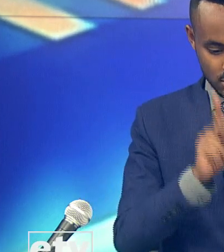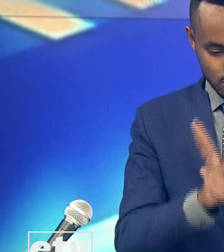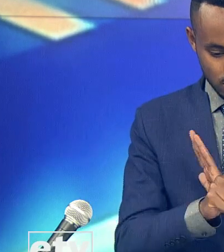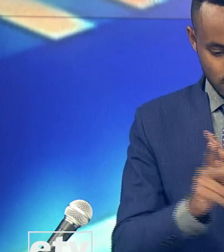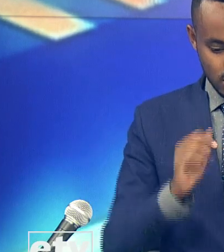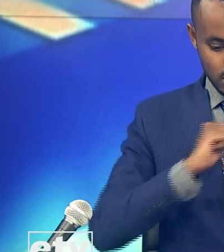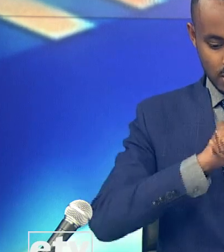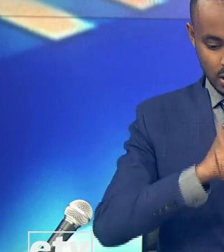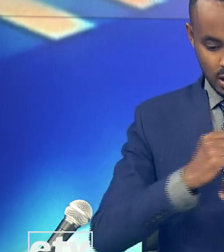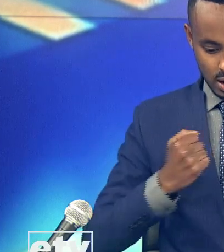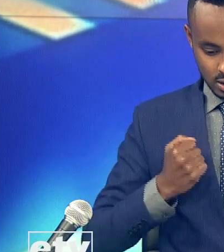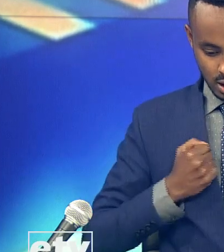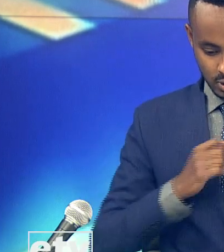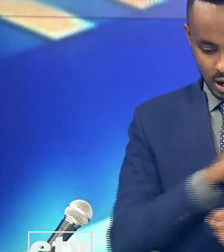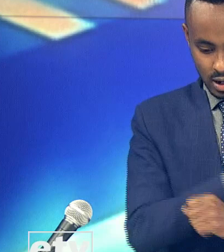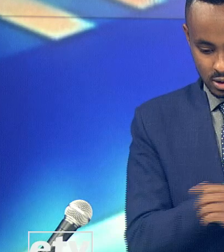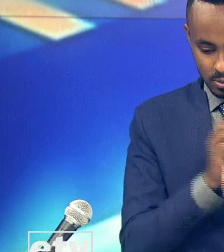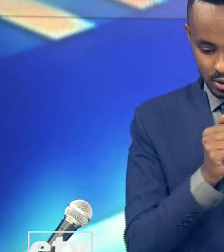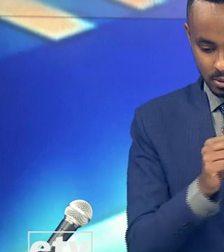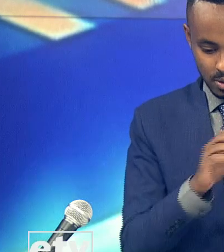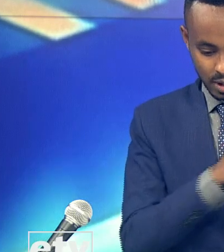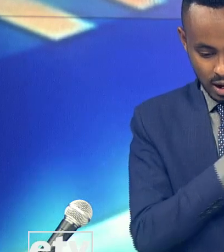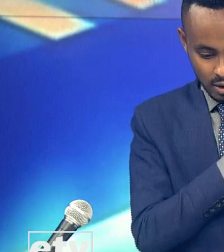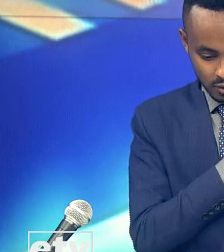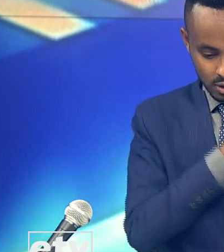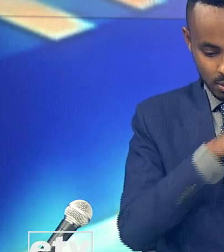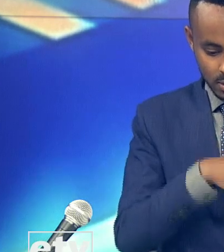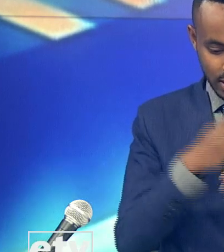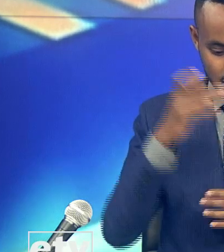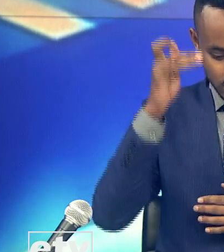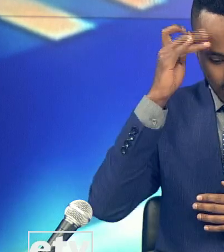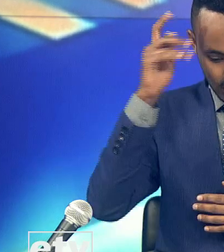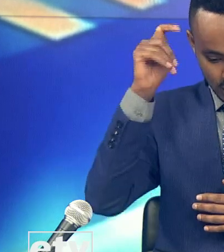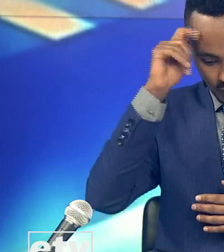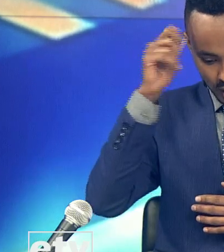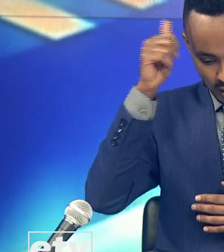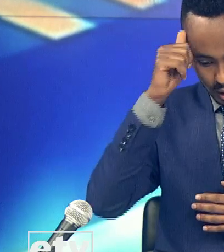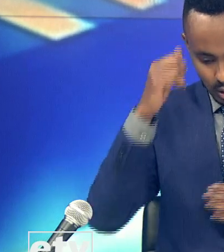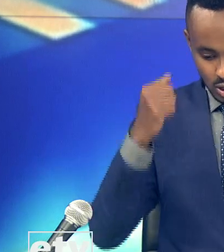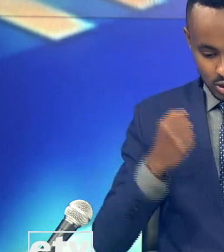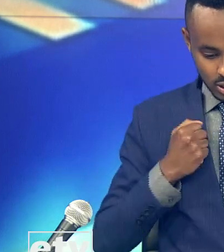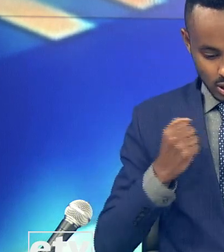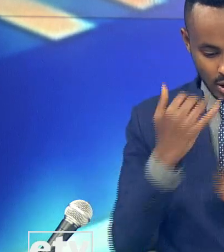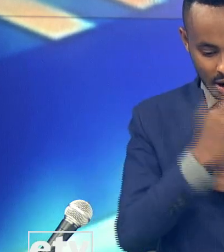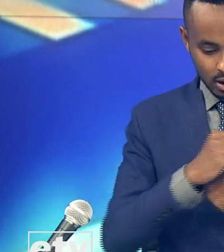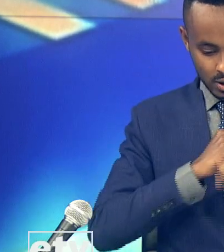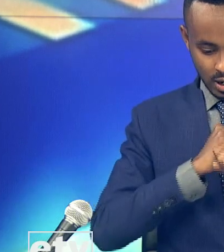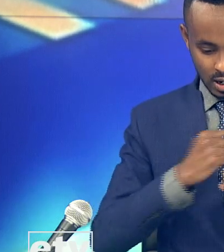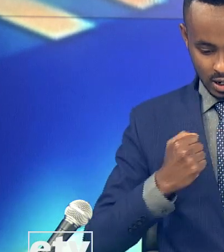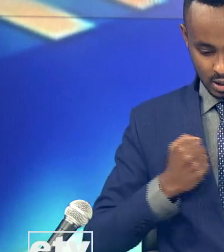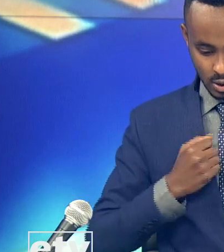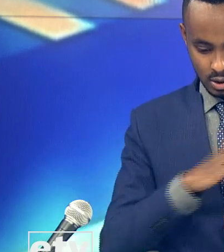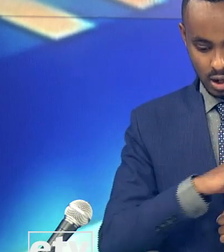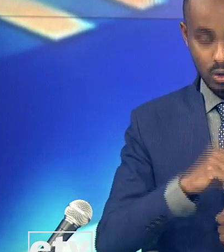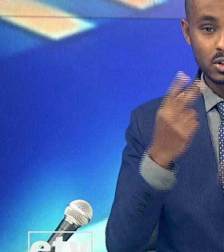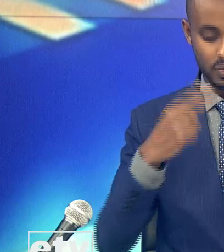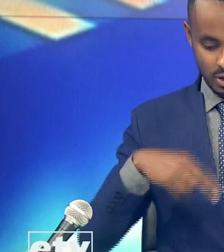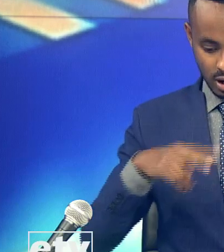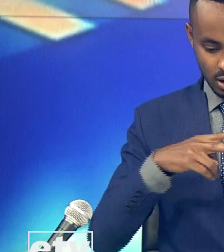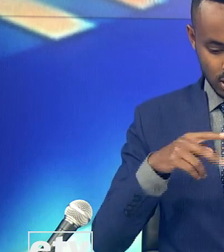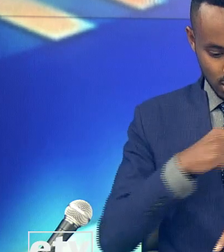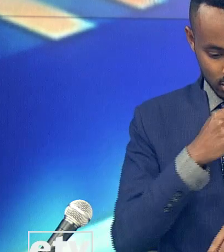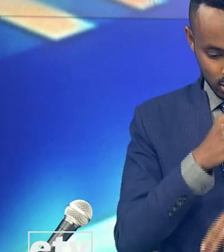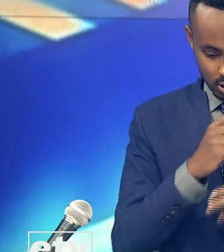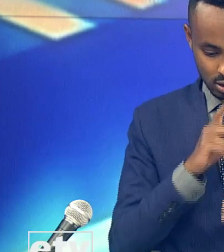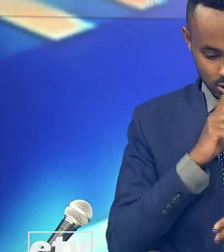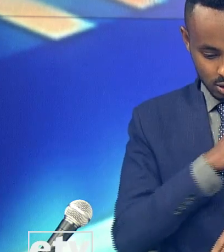አመራሮች ተደመሰሱ። የመከላከያ ሰራዊት ኃይል ስምሪት መምሪያ ኃላፊ ብርጋዴር ጀነራል ተስፋዬ አያሌው፣ ጀግናው የሀገር መከላከያ ሰራዊትና ሌሎች